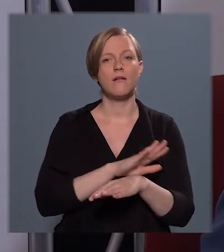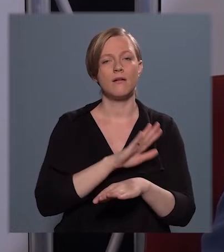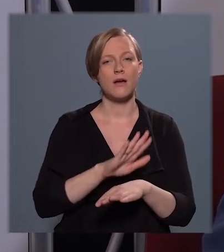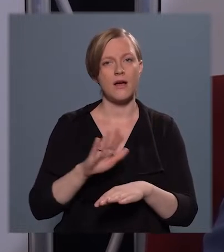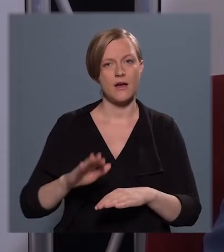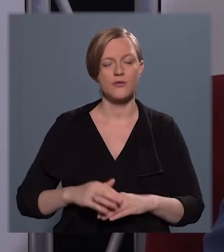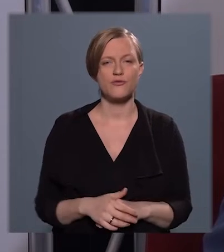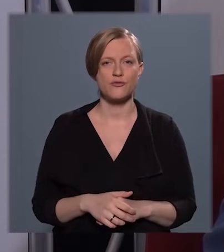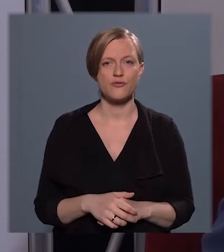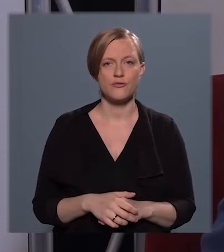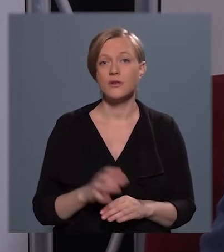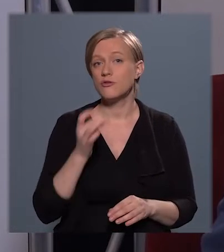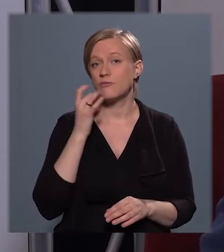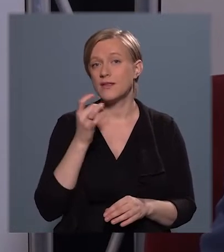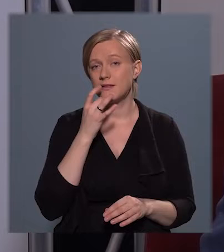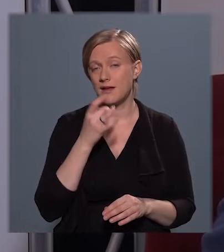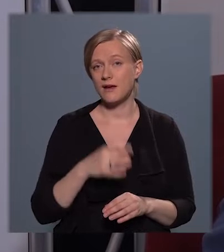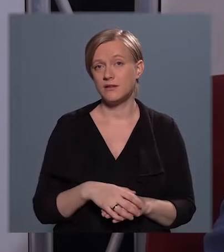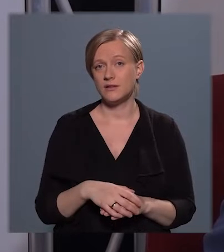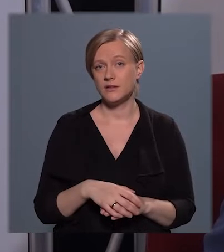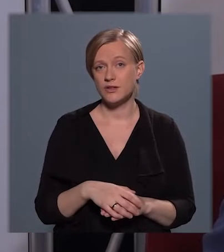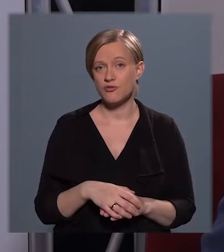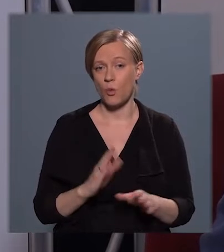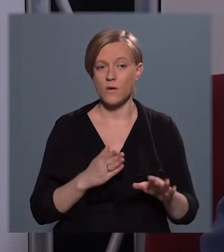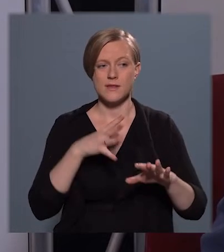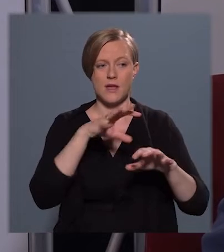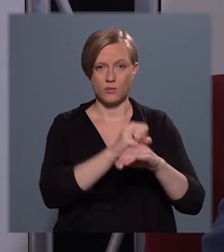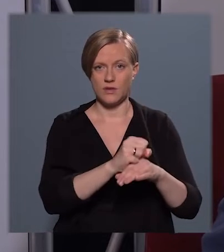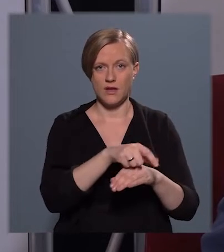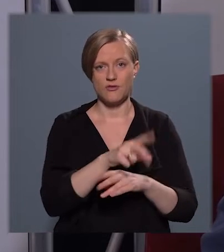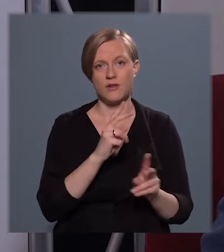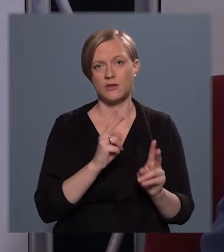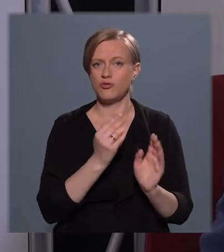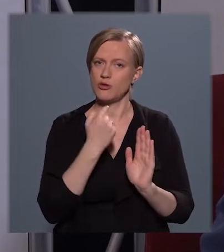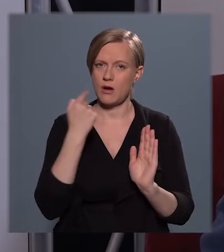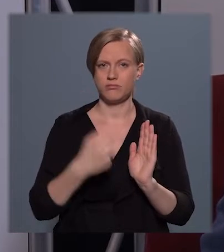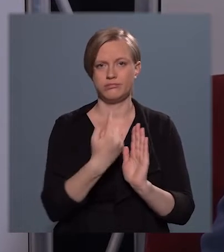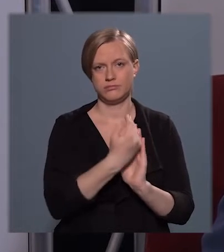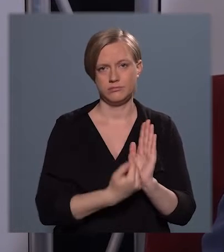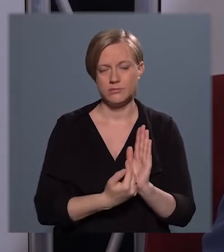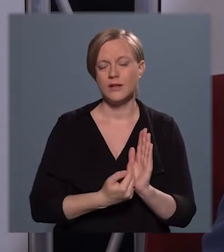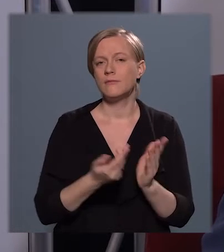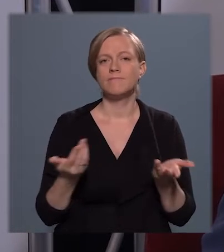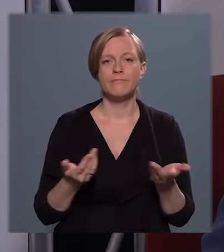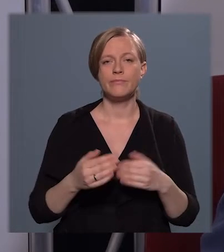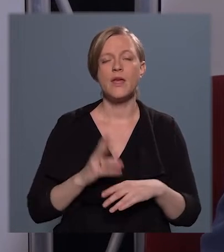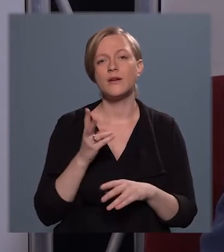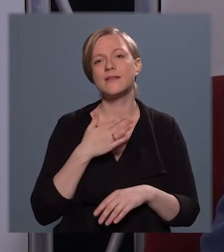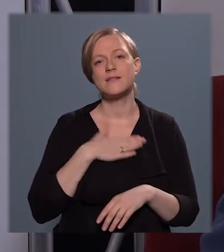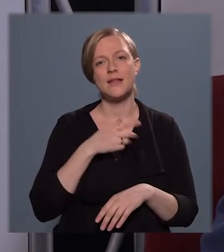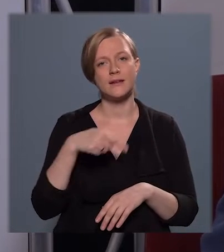a speciális hozzájutási lehetőségeit határozta meg. Magyarán, aki